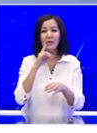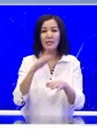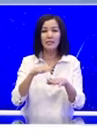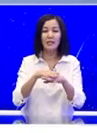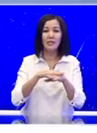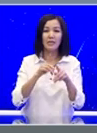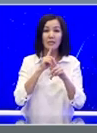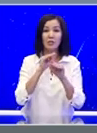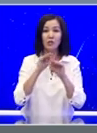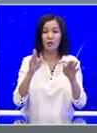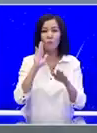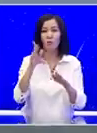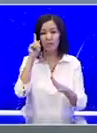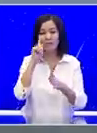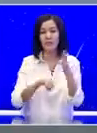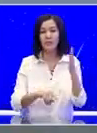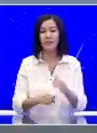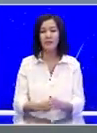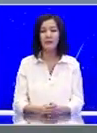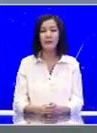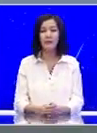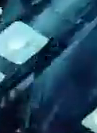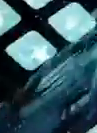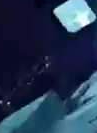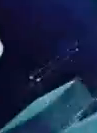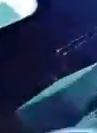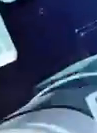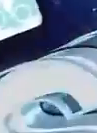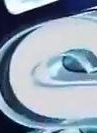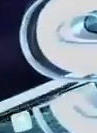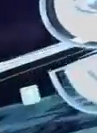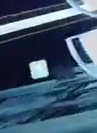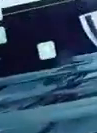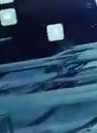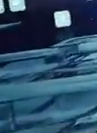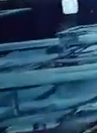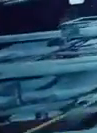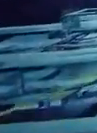тұрақтайтынына балап отыр. Рахат Рахымжанов, Абылай Құттықбай, Жетісу арнасы.